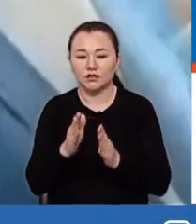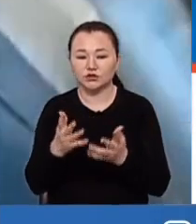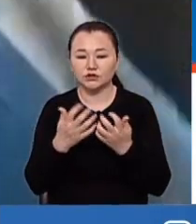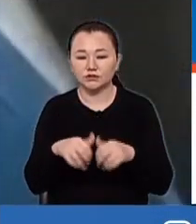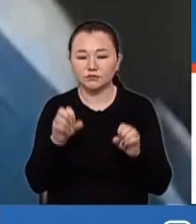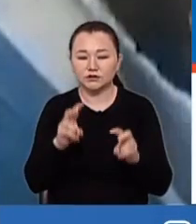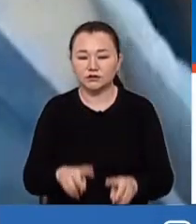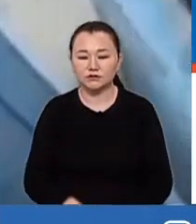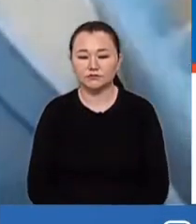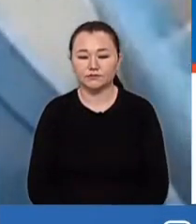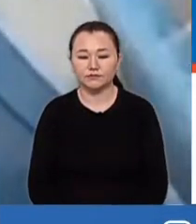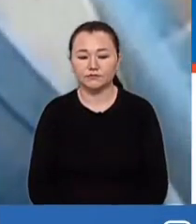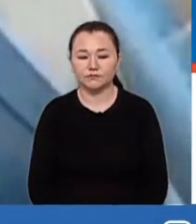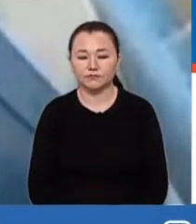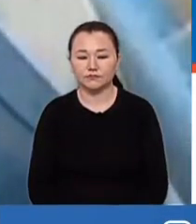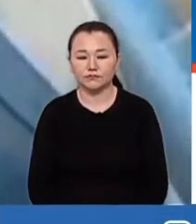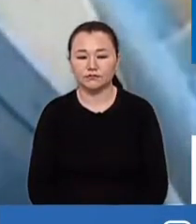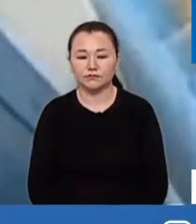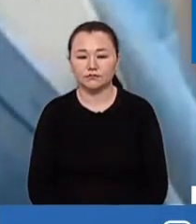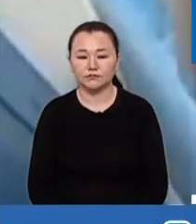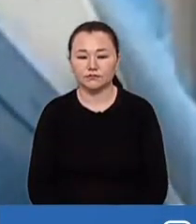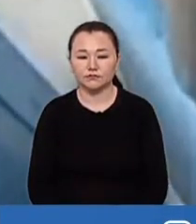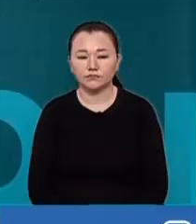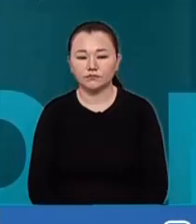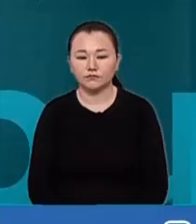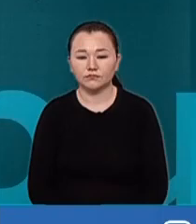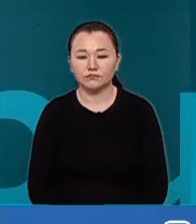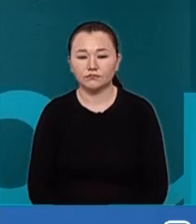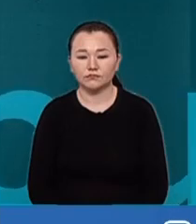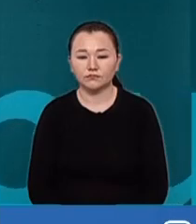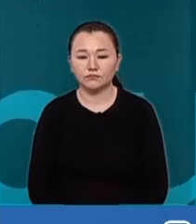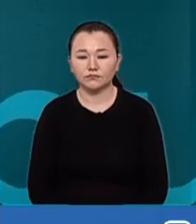считает специалист. Людмила Батюшкина, Ирина Ненашева, Информбюро, Карагандинская область.